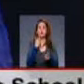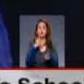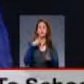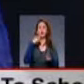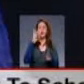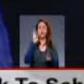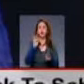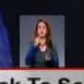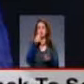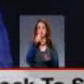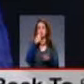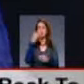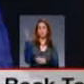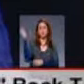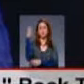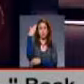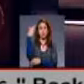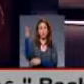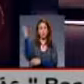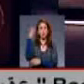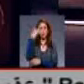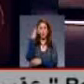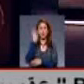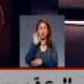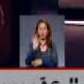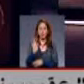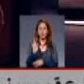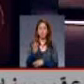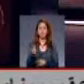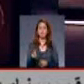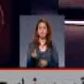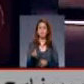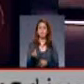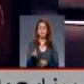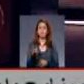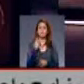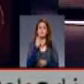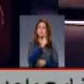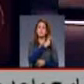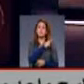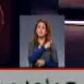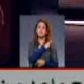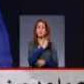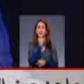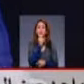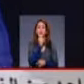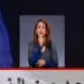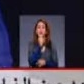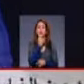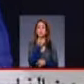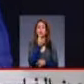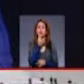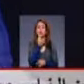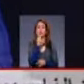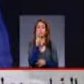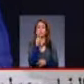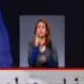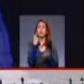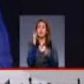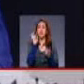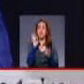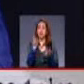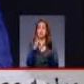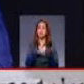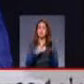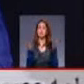كان ليه شدة خلاص الشدة دي راحت ونزلت. الحملات للأسف الشديد بقت ضعيفة، ولما الناس